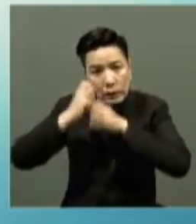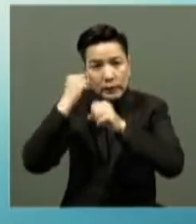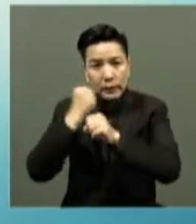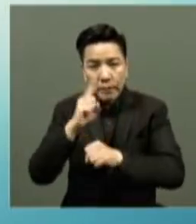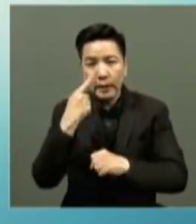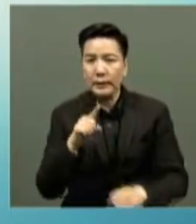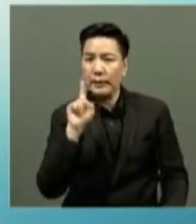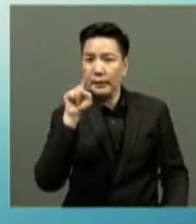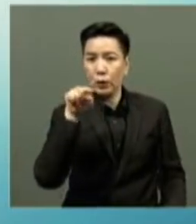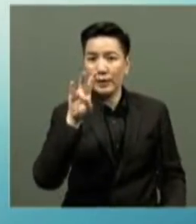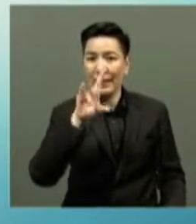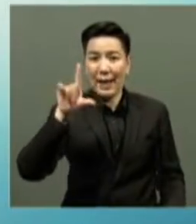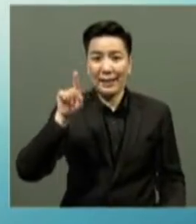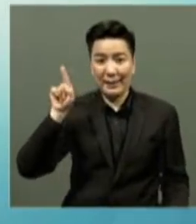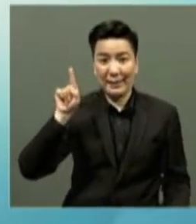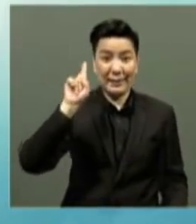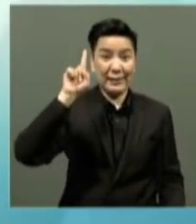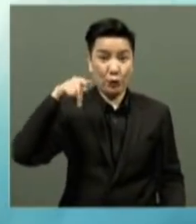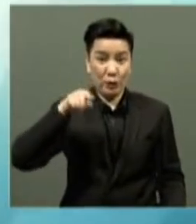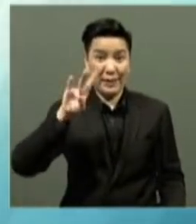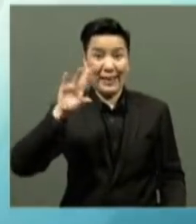ล้านคนที่ลงทะเบียนไม่ผ่านจริงๆแล้วเนี่ยท่านยังท่านยังไม่ได้เข้าสู่กระบวนการคัดกรองของเราเลยนะครับแต่เพื่อความสบายใจของท่านนะครับวันนี้ก็สุวรรณคามได้รับทราบปัญหาตรงนี้แล้วนะครับและก็ก็จะกลับไปพิจารณาครับว่าจะมีการดำเนินการกับ1.7ล้านรายของท่านเรียกอย่างไรนะครับจะมีมาตรการดูแลบริการยาวที่